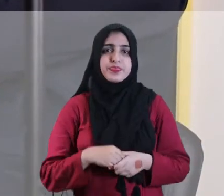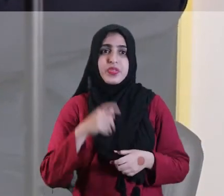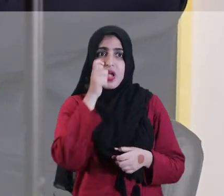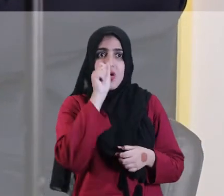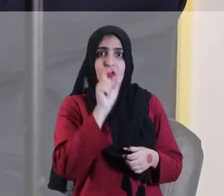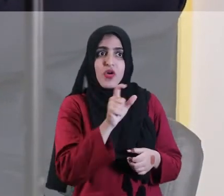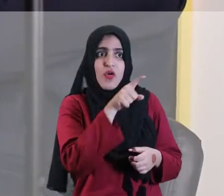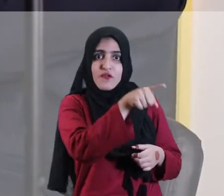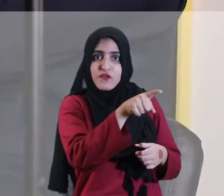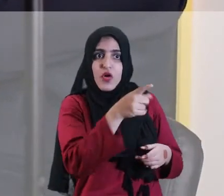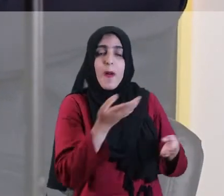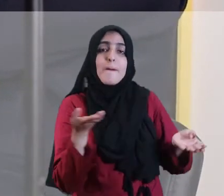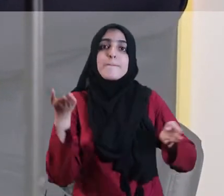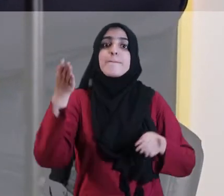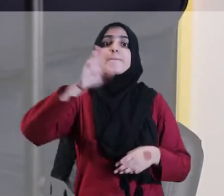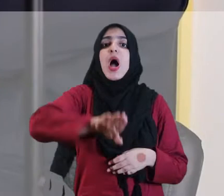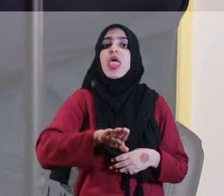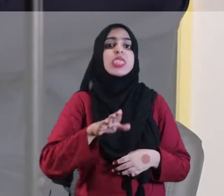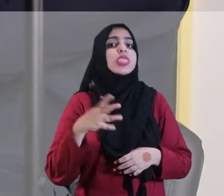wordpress.com